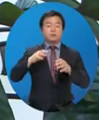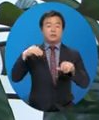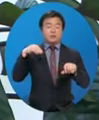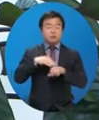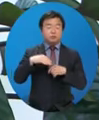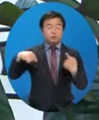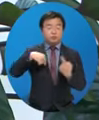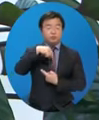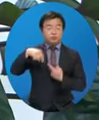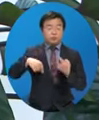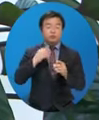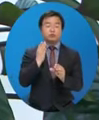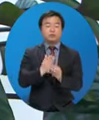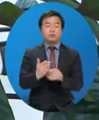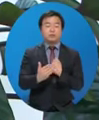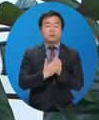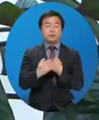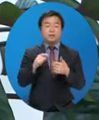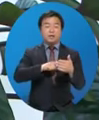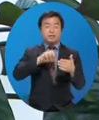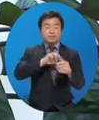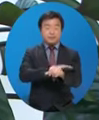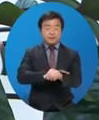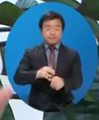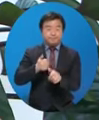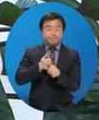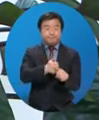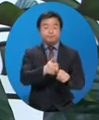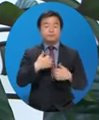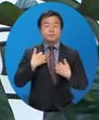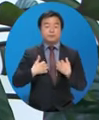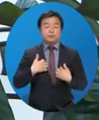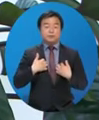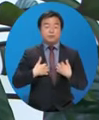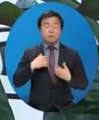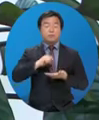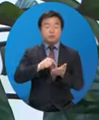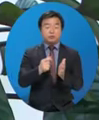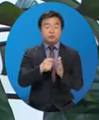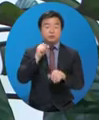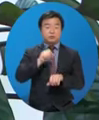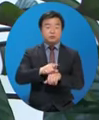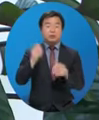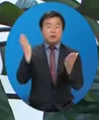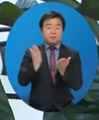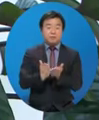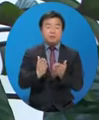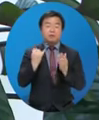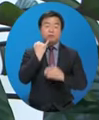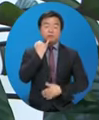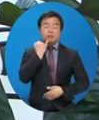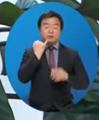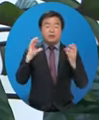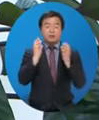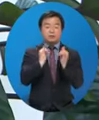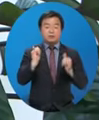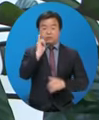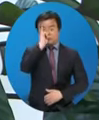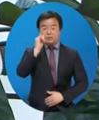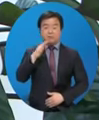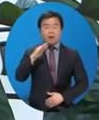되다 보니까 그 안에서 이제 잘 따라가고 즐겁고 적성에 맞는 아이들도 있지만 또 한국식의 이제